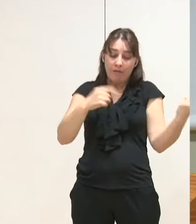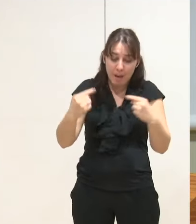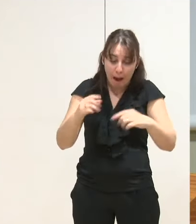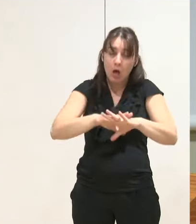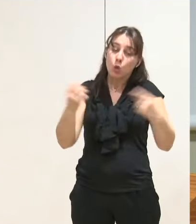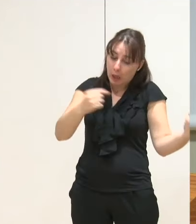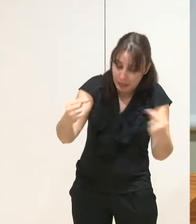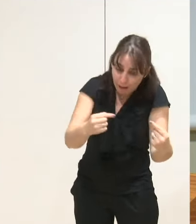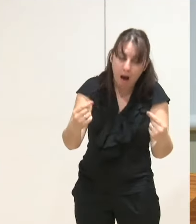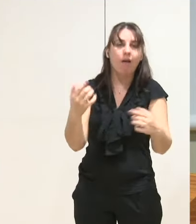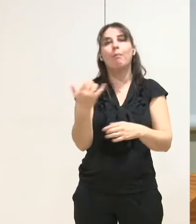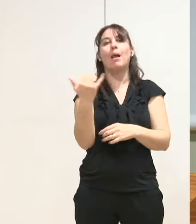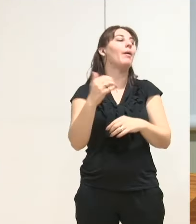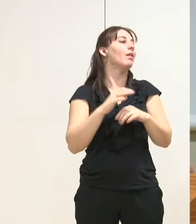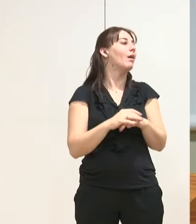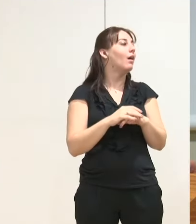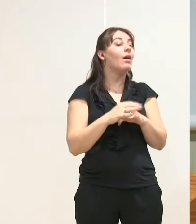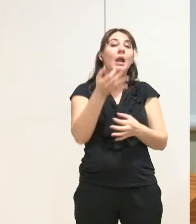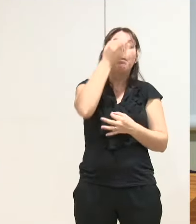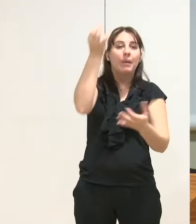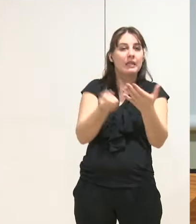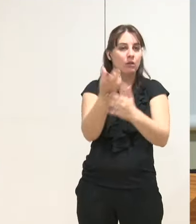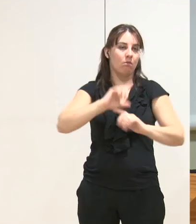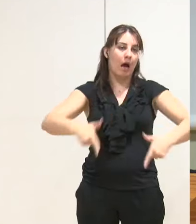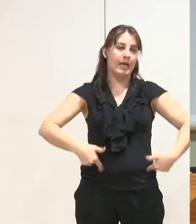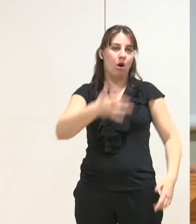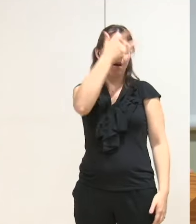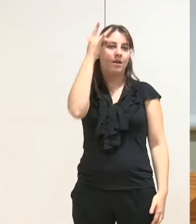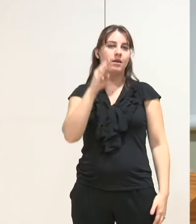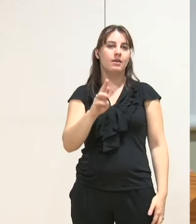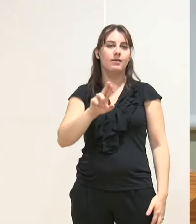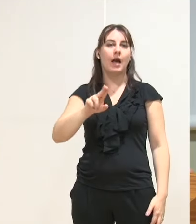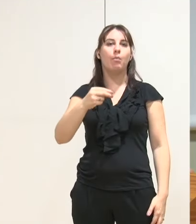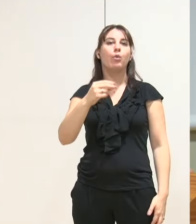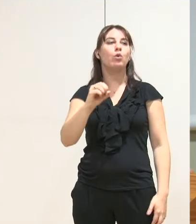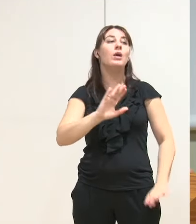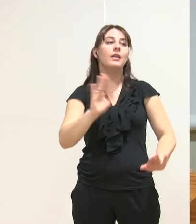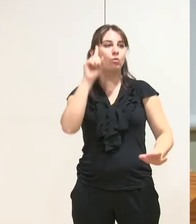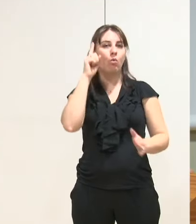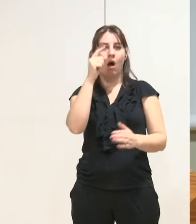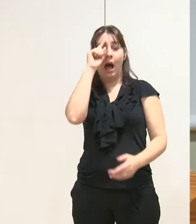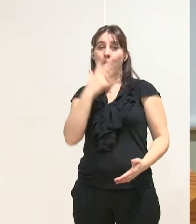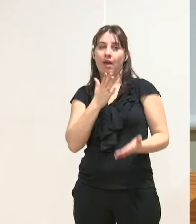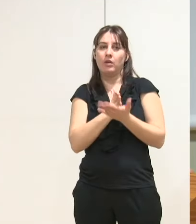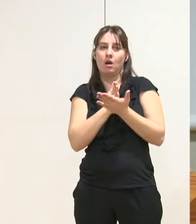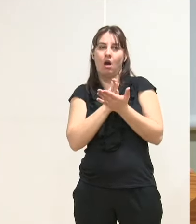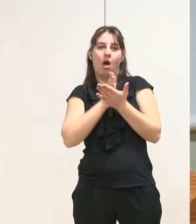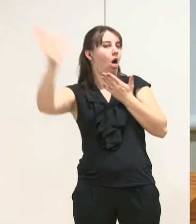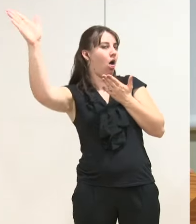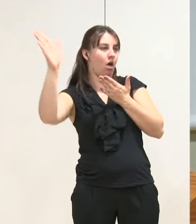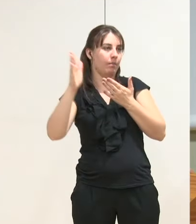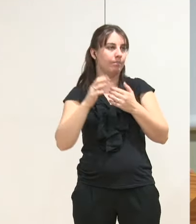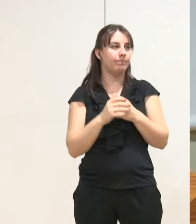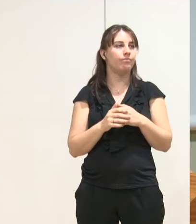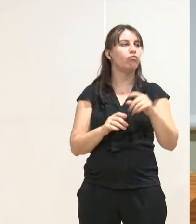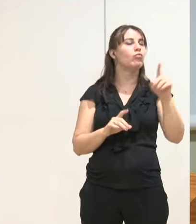donc alors des précisions uniquement sur l'cole saint-bruneo parce que pour le reste il me semble qu' on s'écarte franchement de la délibération pour